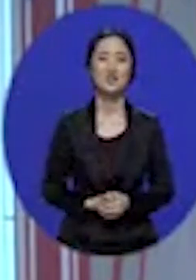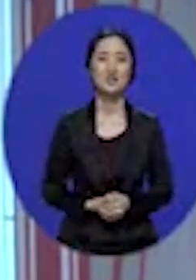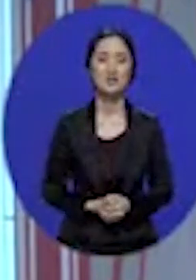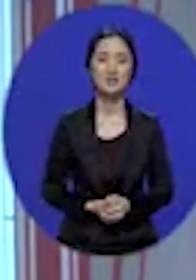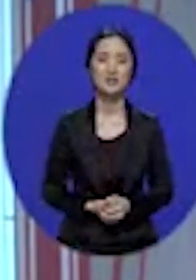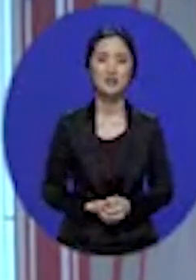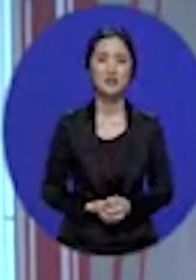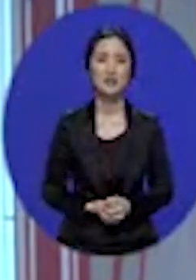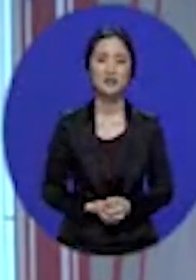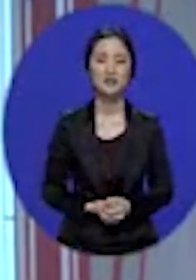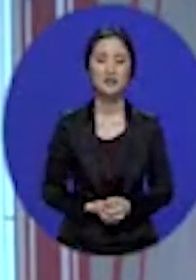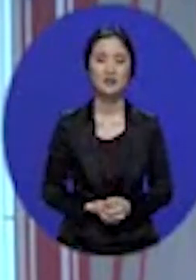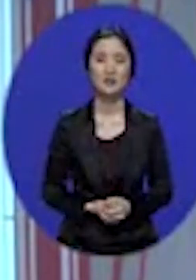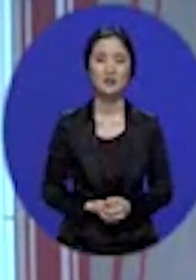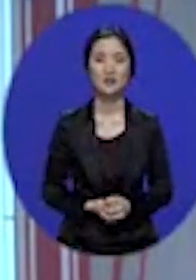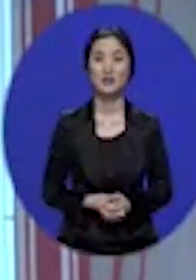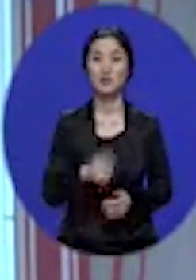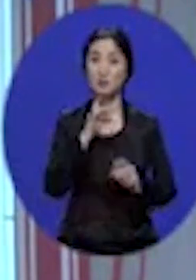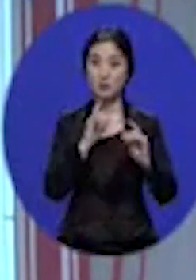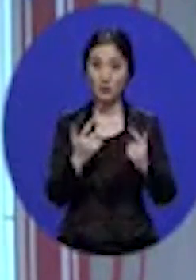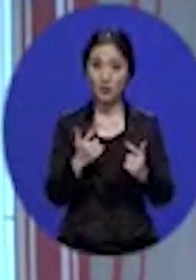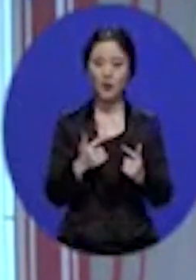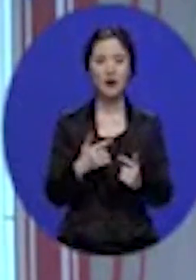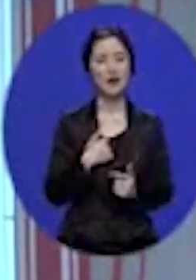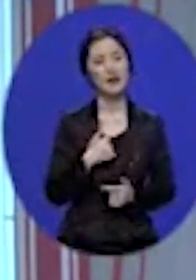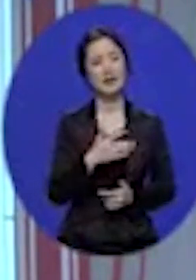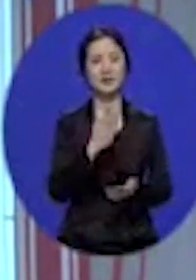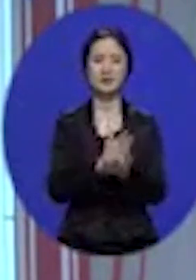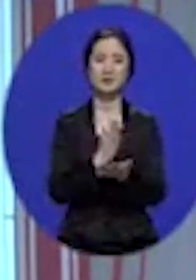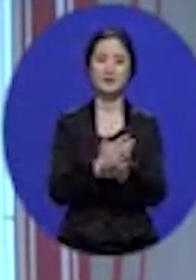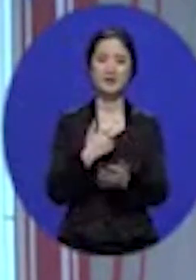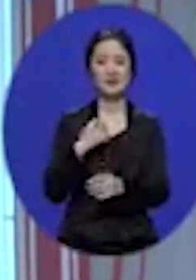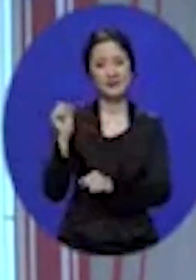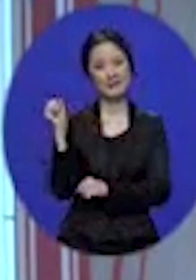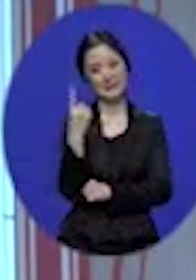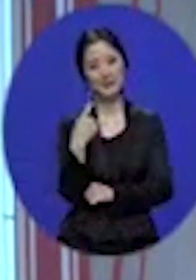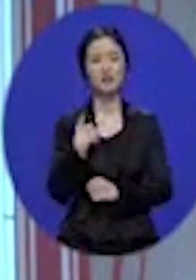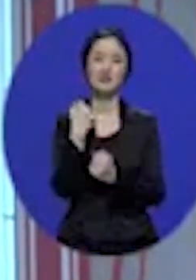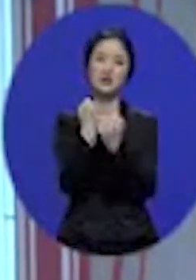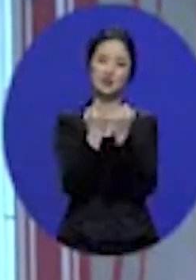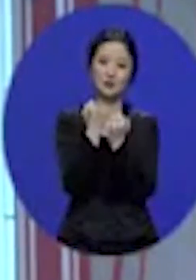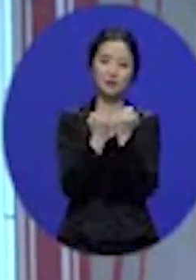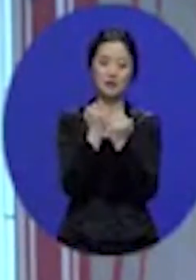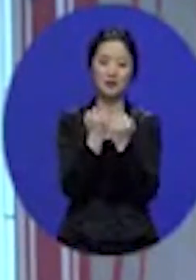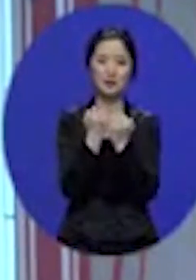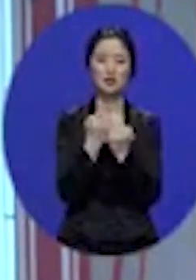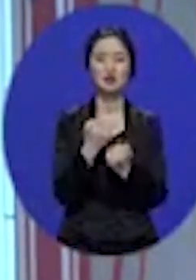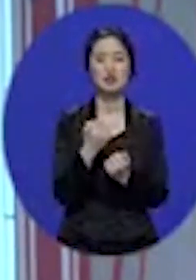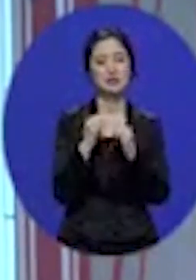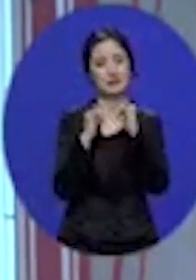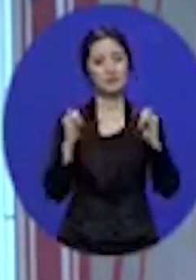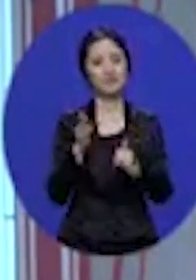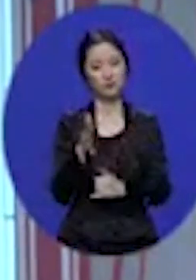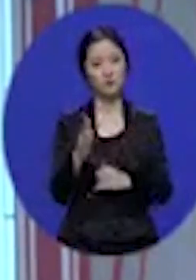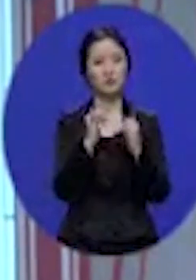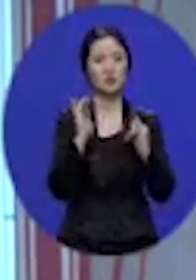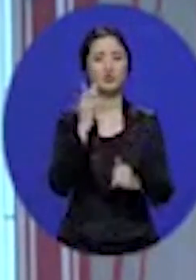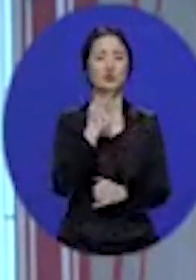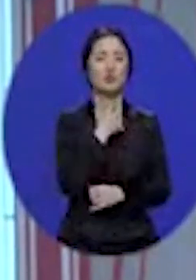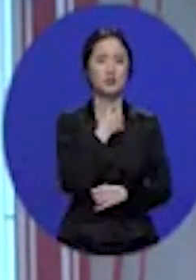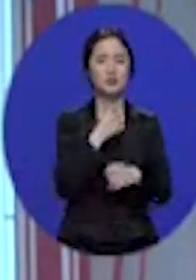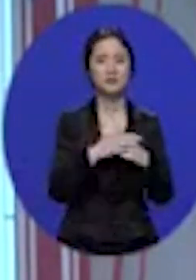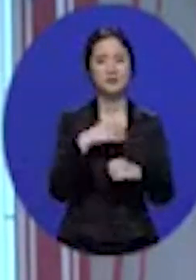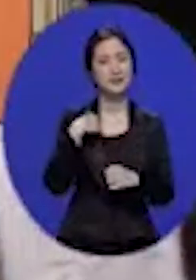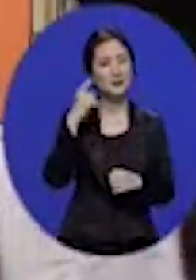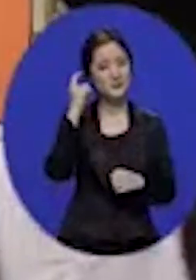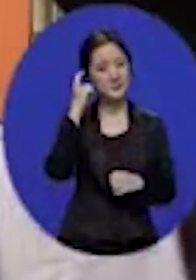그리고 나서 이 양반이 그 야구캐스터가 되고 싶대요. 뭐 여러 가지 이유가 있었답니다, 거기에는. 근데 그 당시에는 여성이 야구 캐스터를